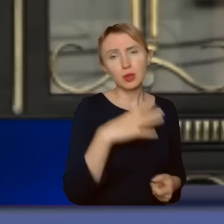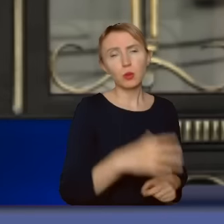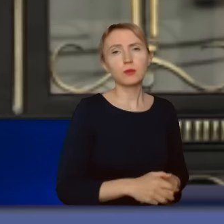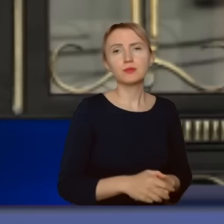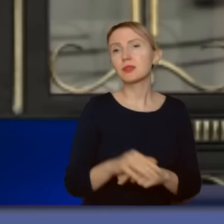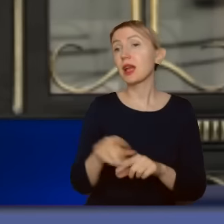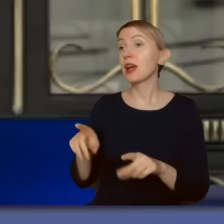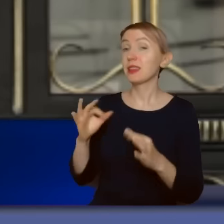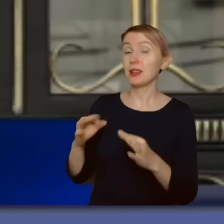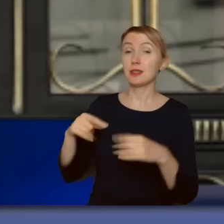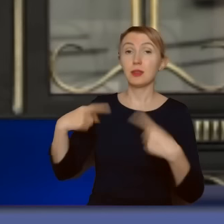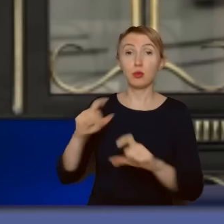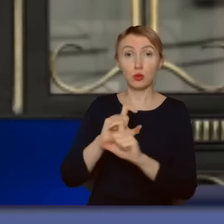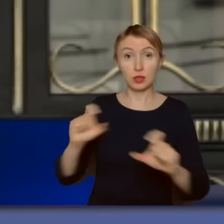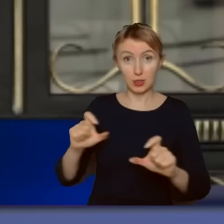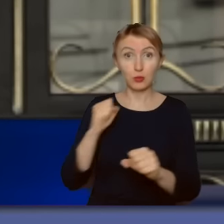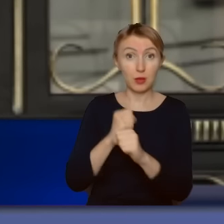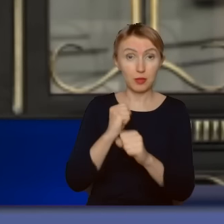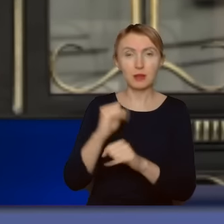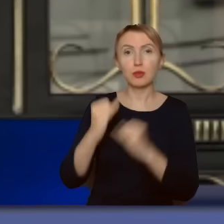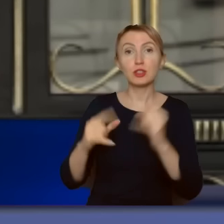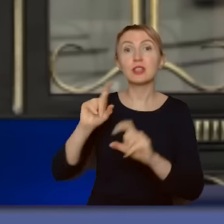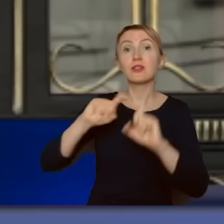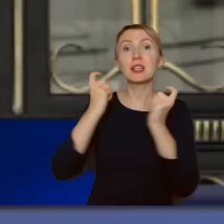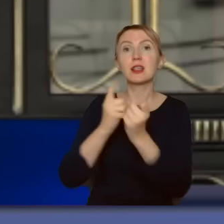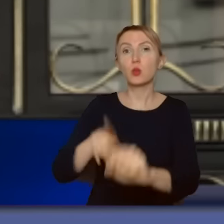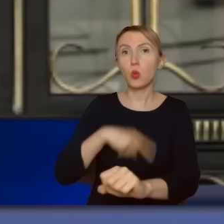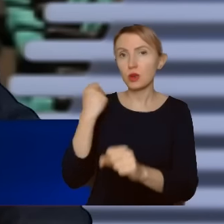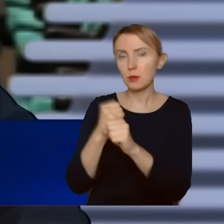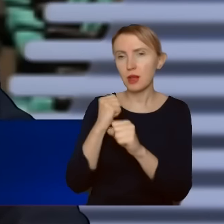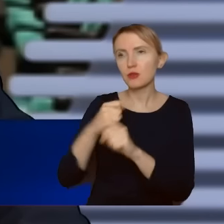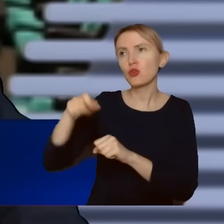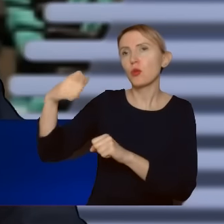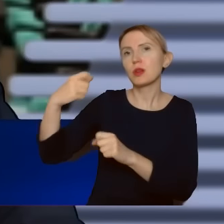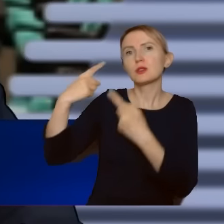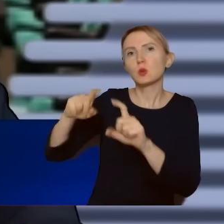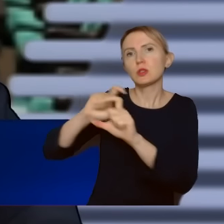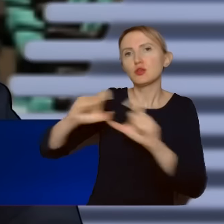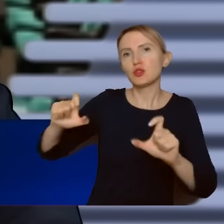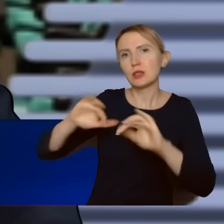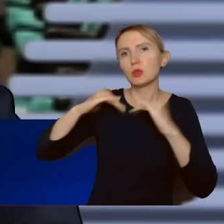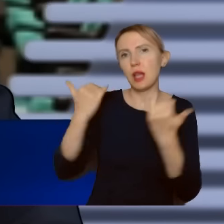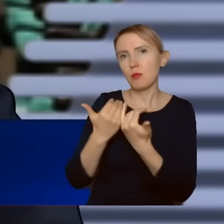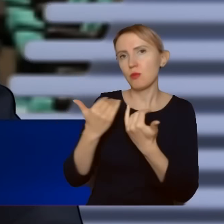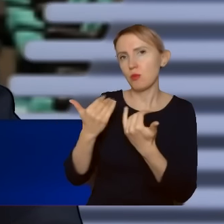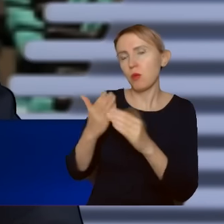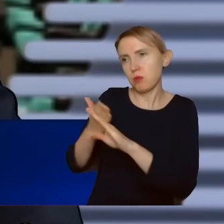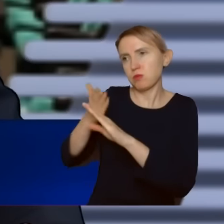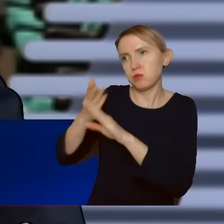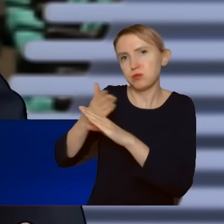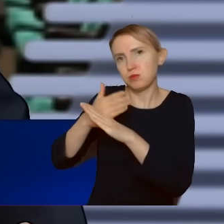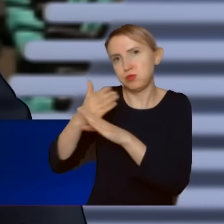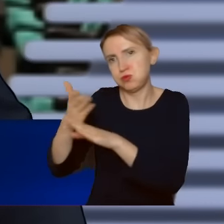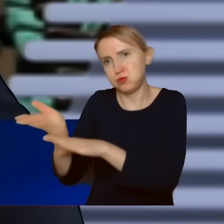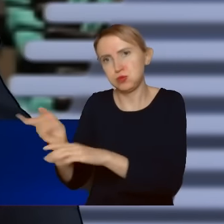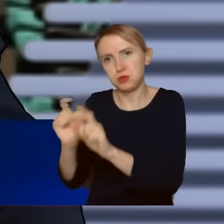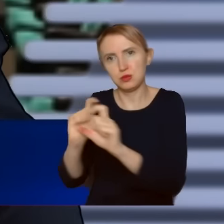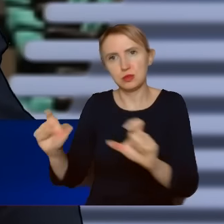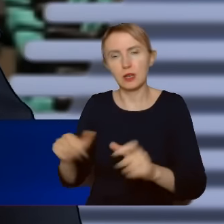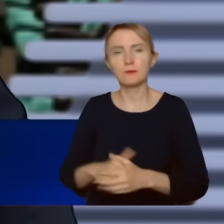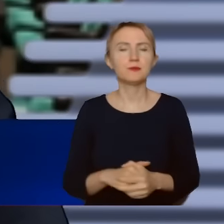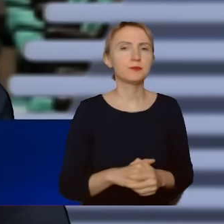na pracę, bo gdybyście pracowali dłużej w Senacie, wtedy pan prezydent musiałby skrócić kadencję Sejmu, przekroczyłoby